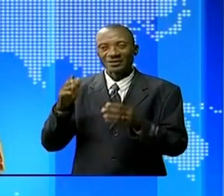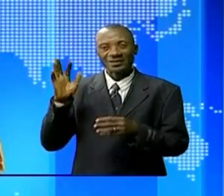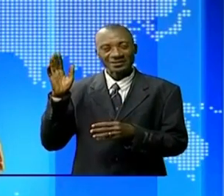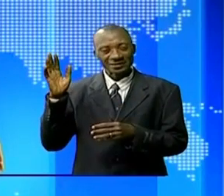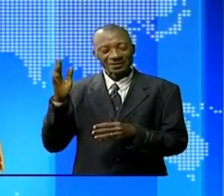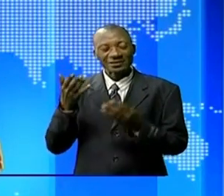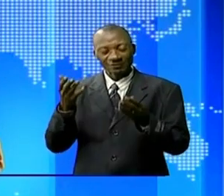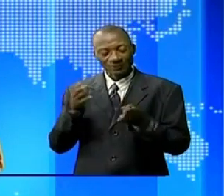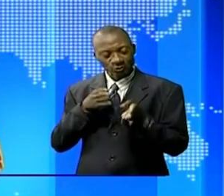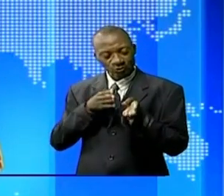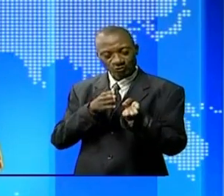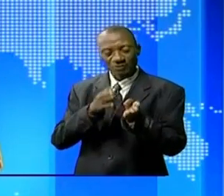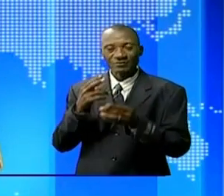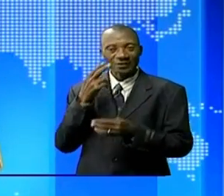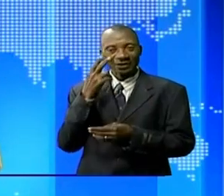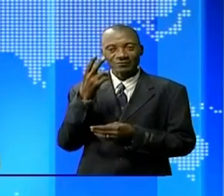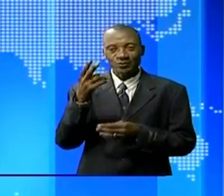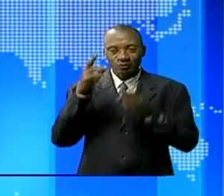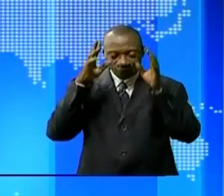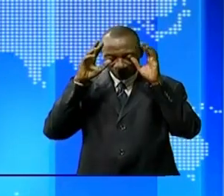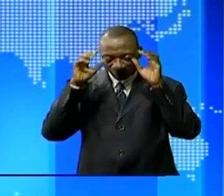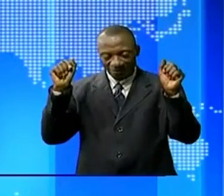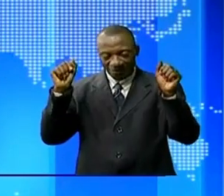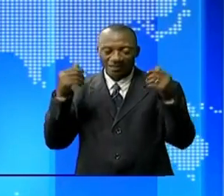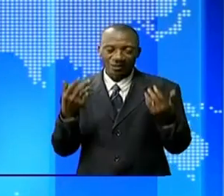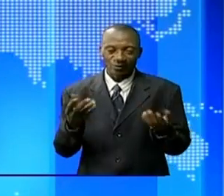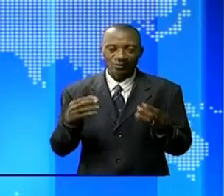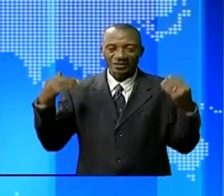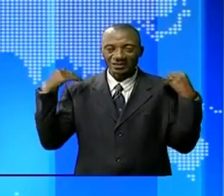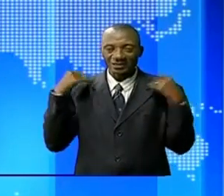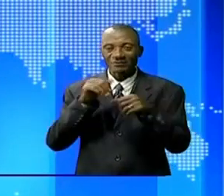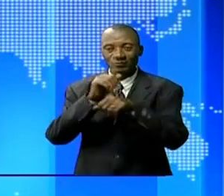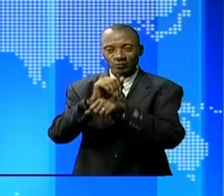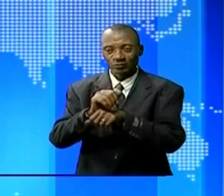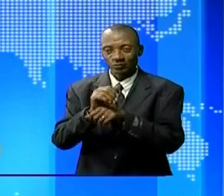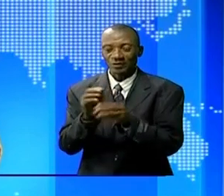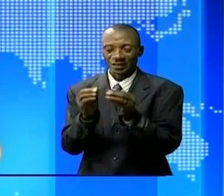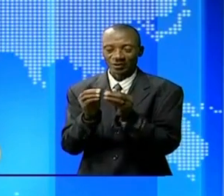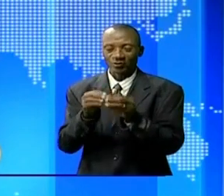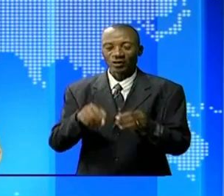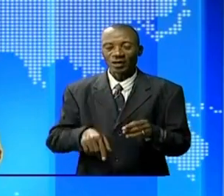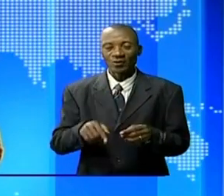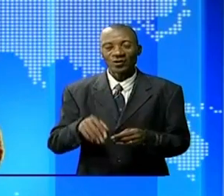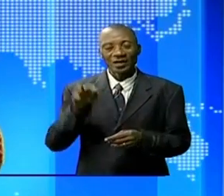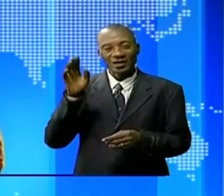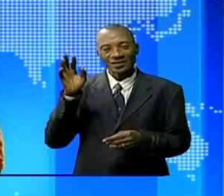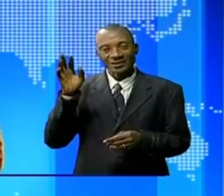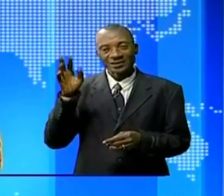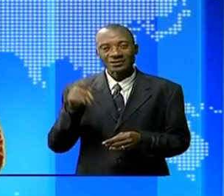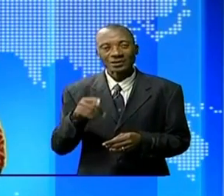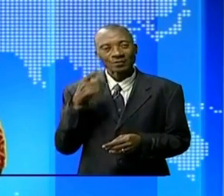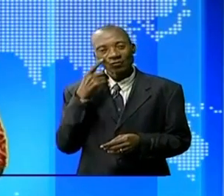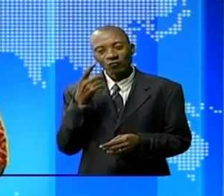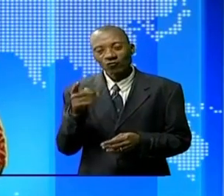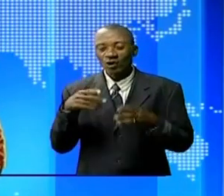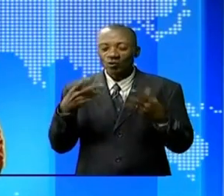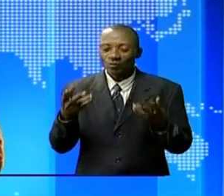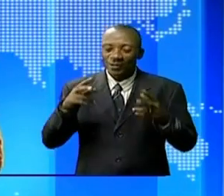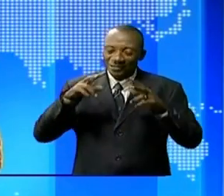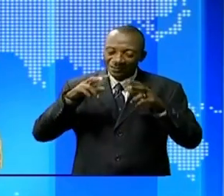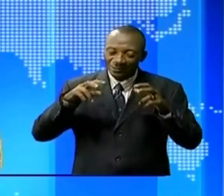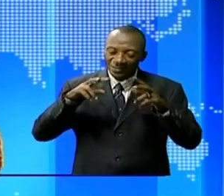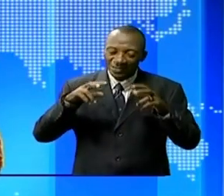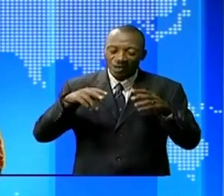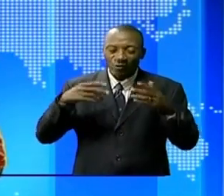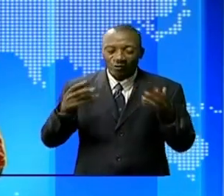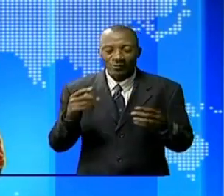de l'état ils se sont réunis à kinshasa à kimwenza gare pour expérimenter et examiner le voit les